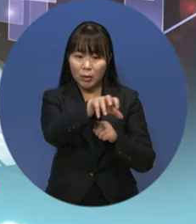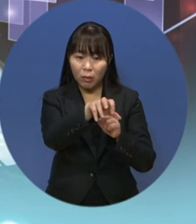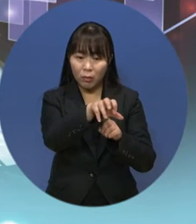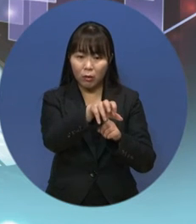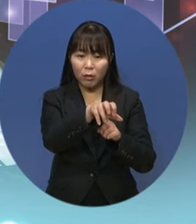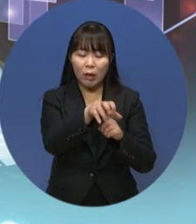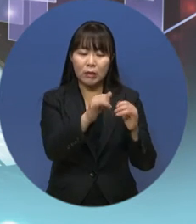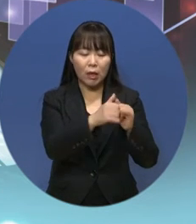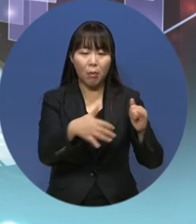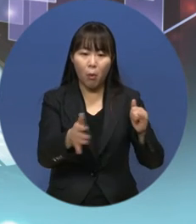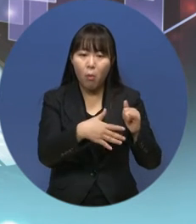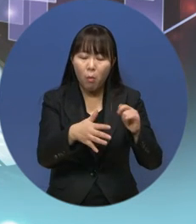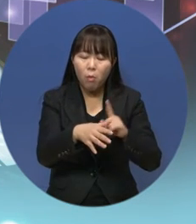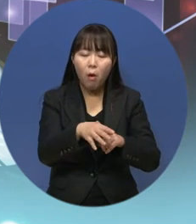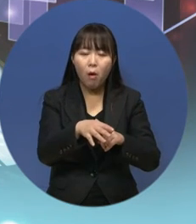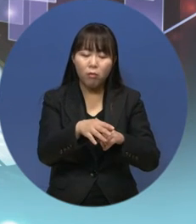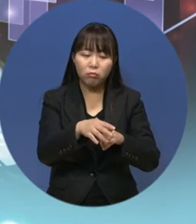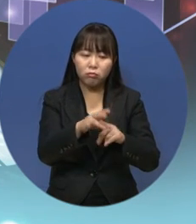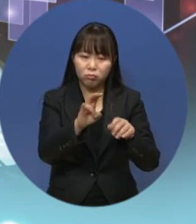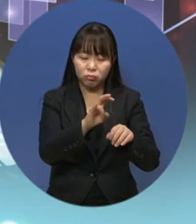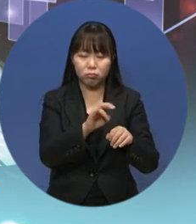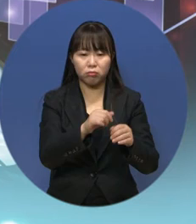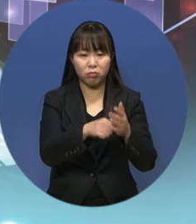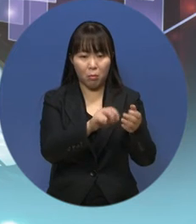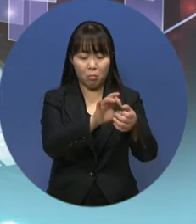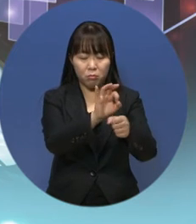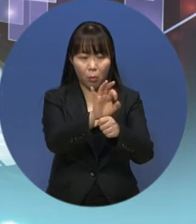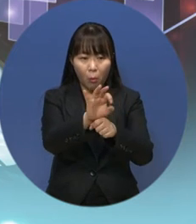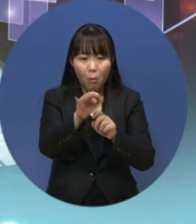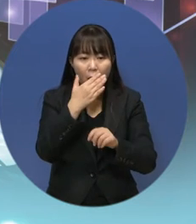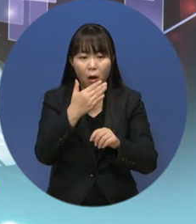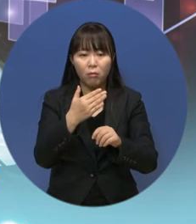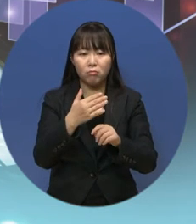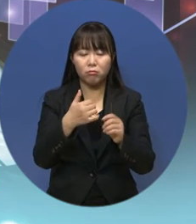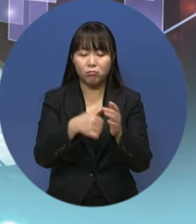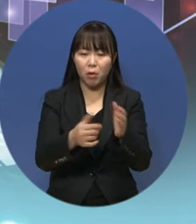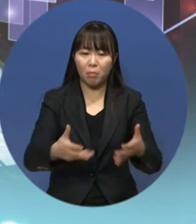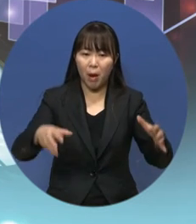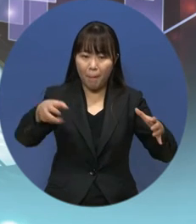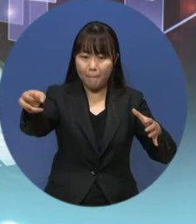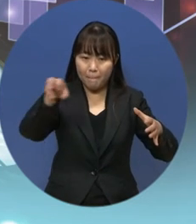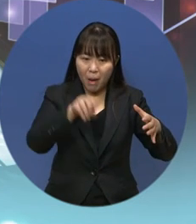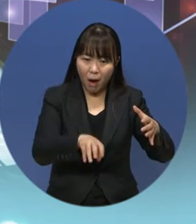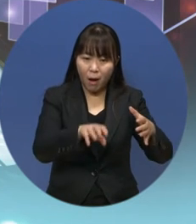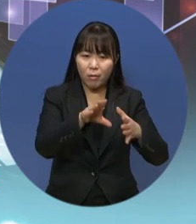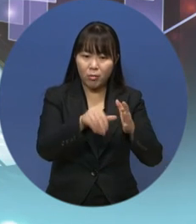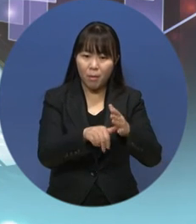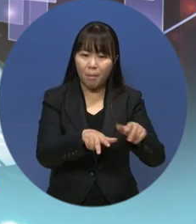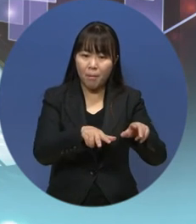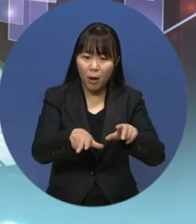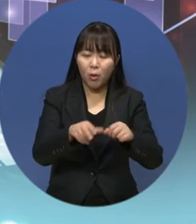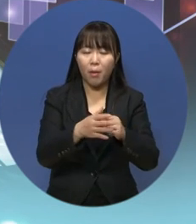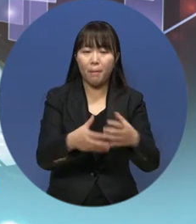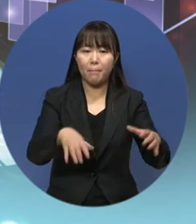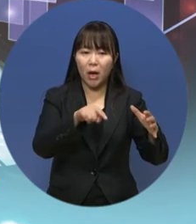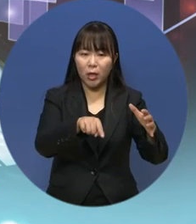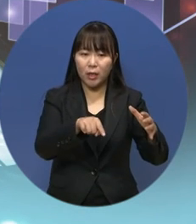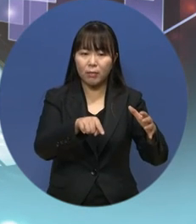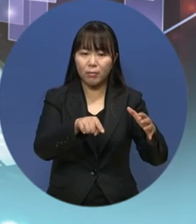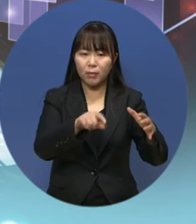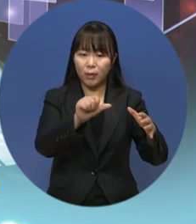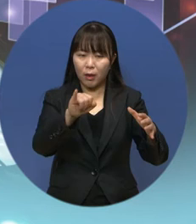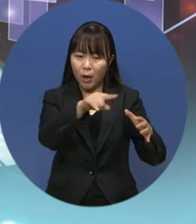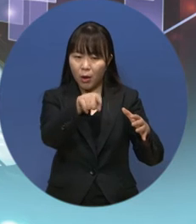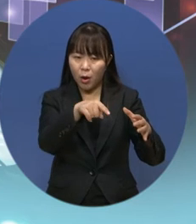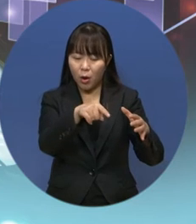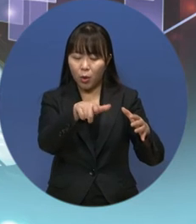무인 점포를 운영하고 있는데 고객이 물건을 바구니에 담는 순간 곧바로 바구니에 인공지능